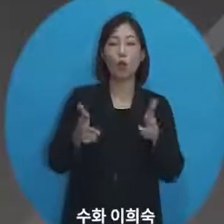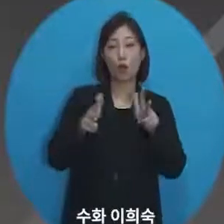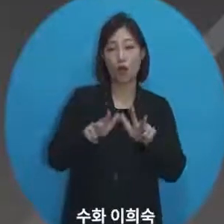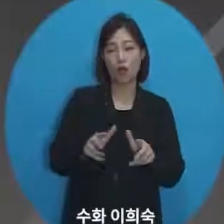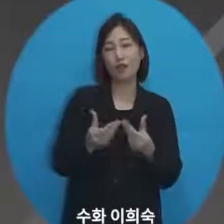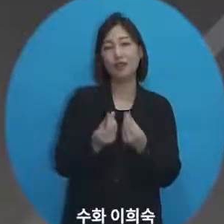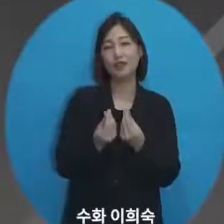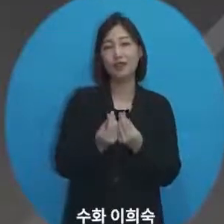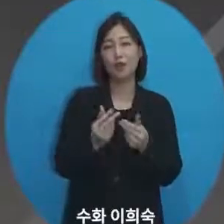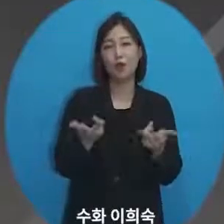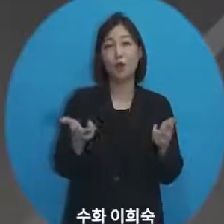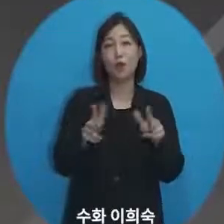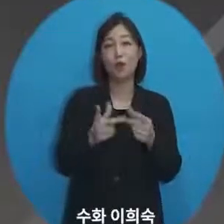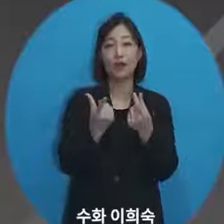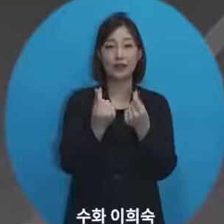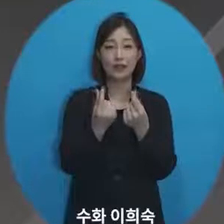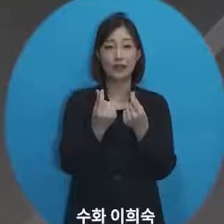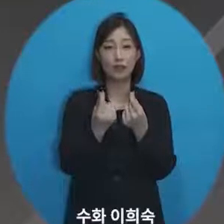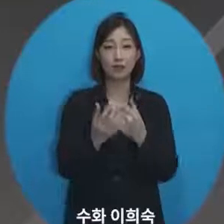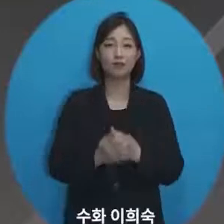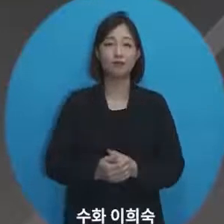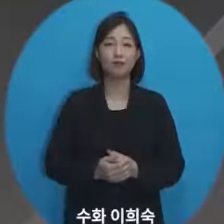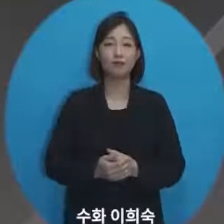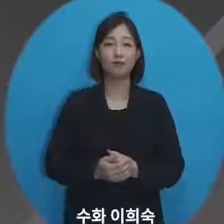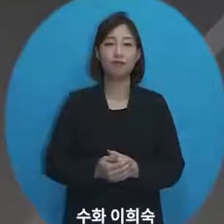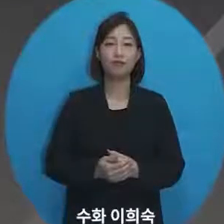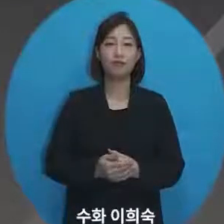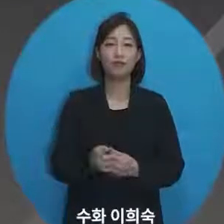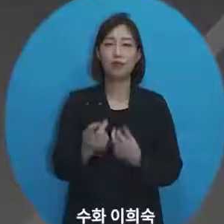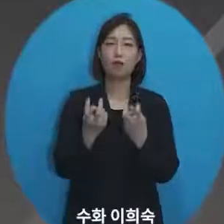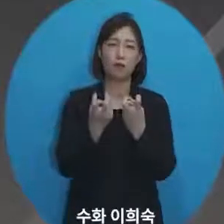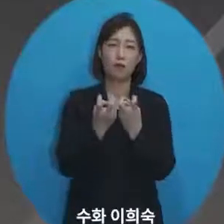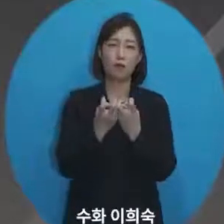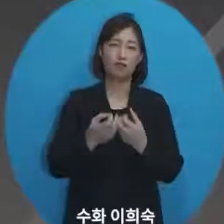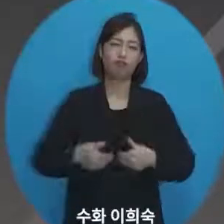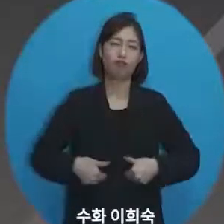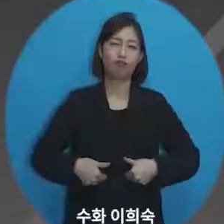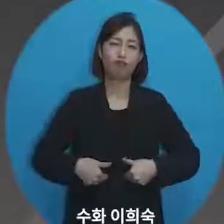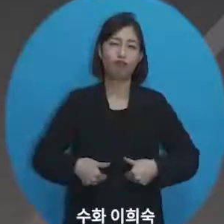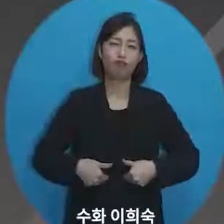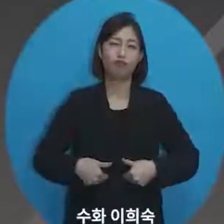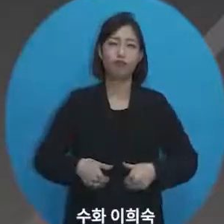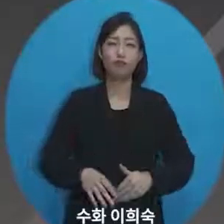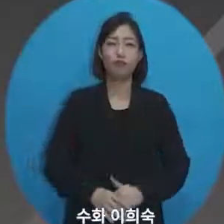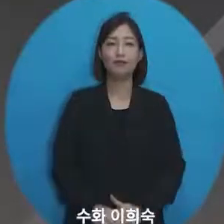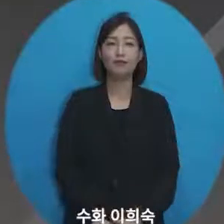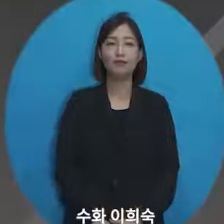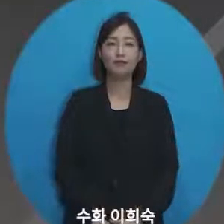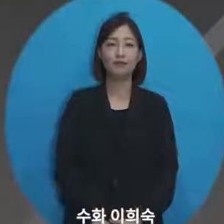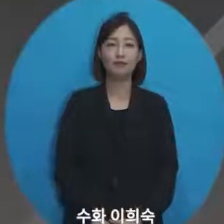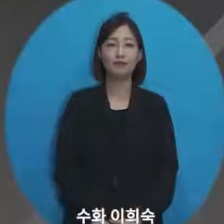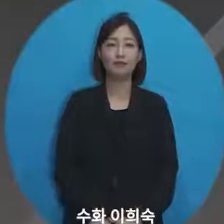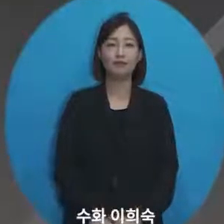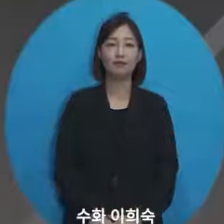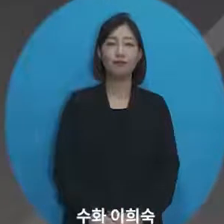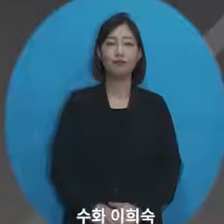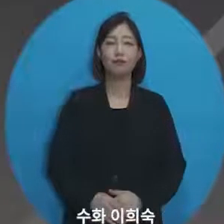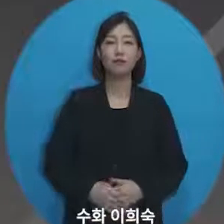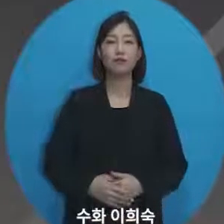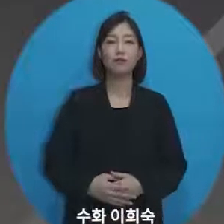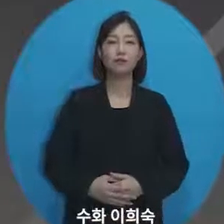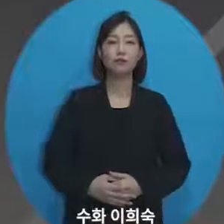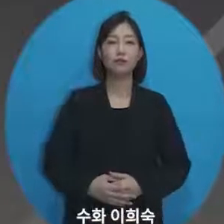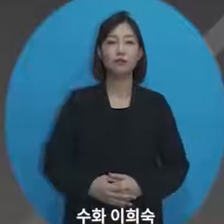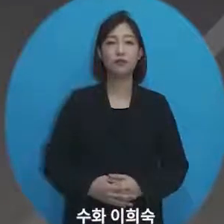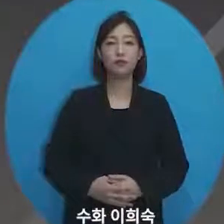건축물이나 주변 환경, 공원에서도 시인성을 확보한 그런 안내 사인들이 많이 설치가 되어야 할